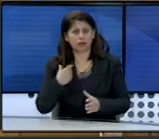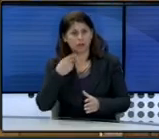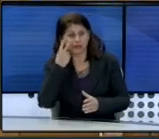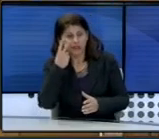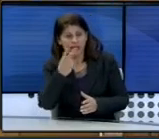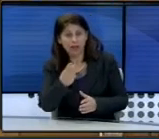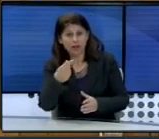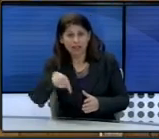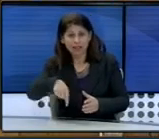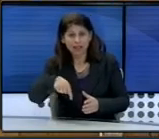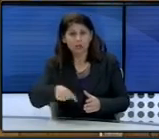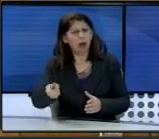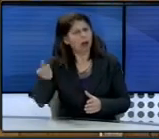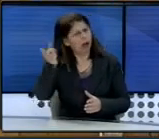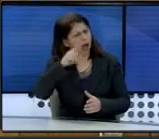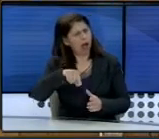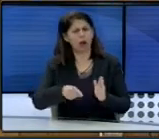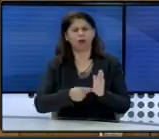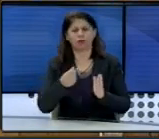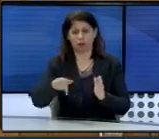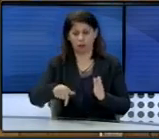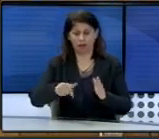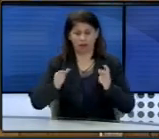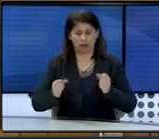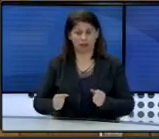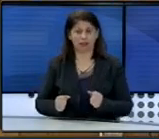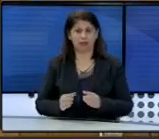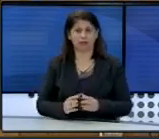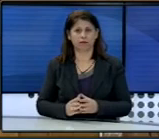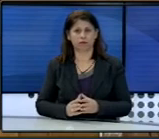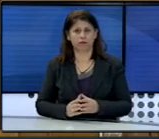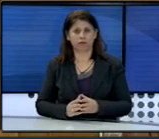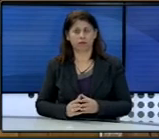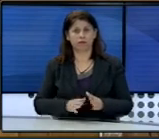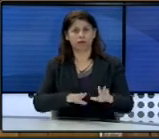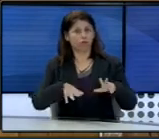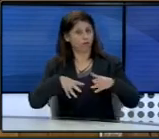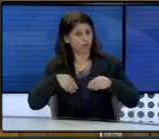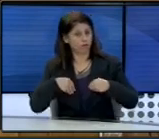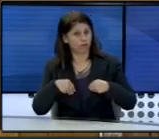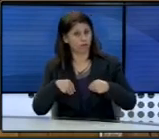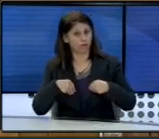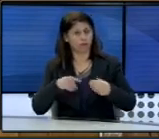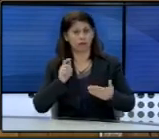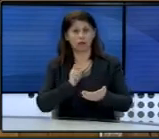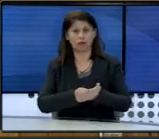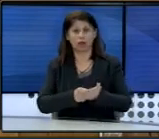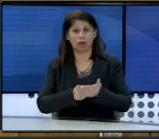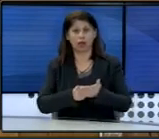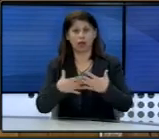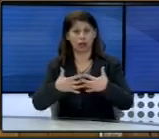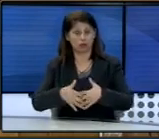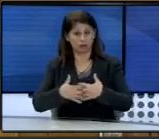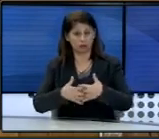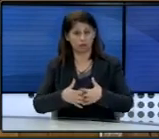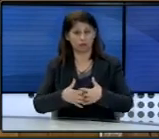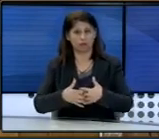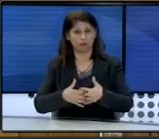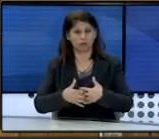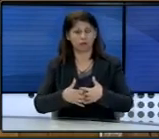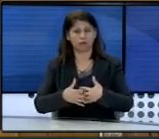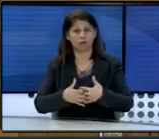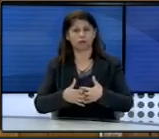βλέπει και σήμερα και άλλες φορές από αυτό το βήμα να οικειοποιήσετε την αγορά εξοπλισμών που